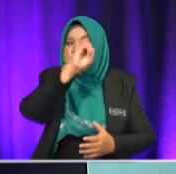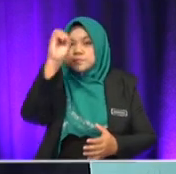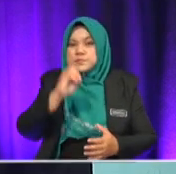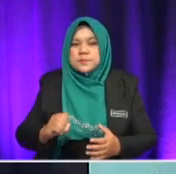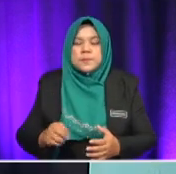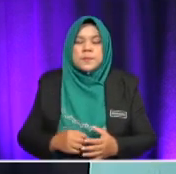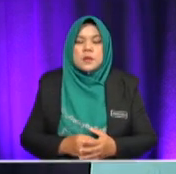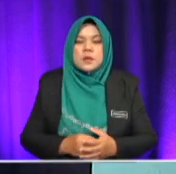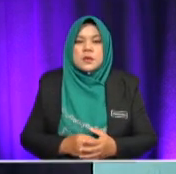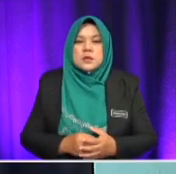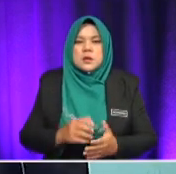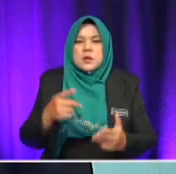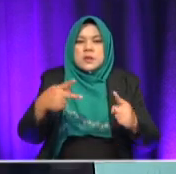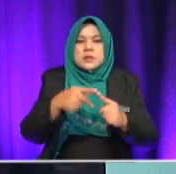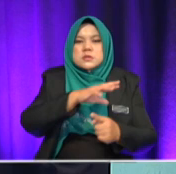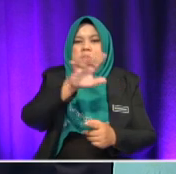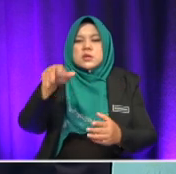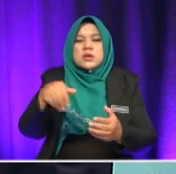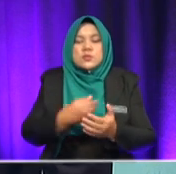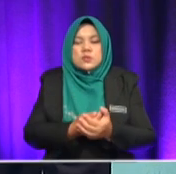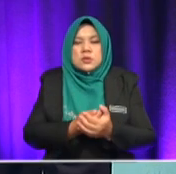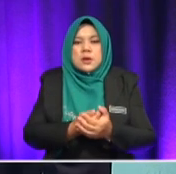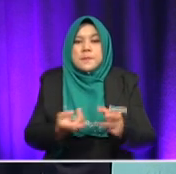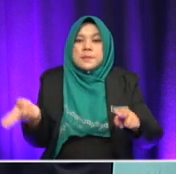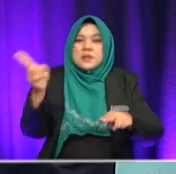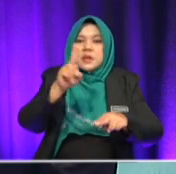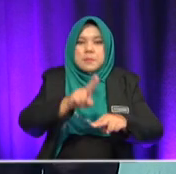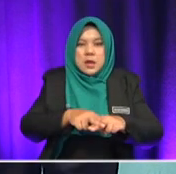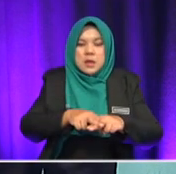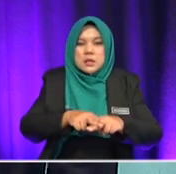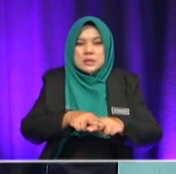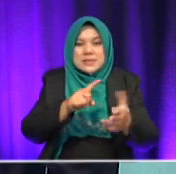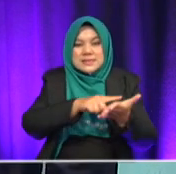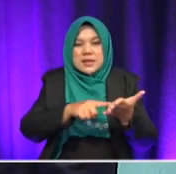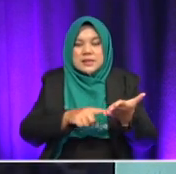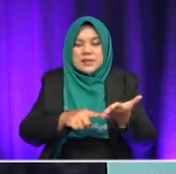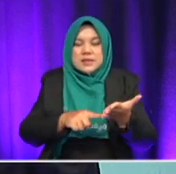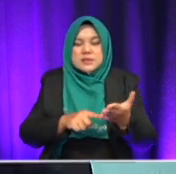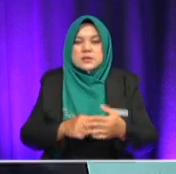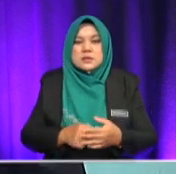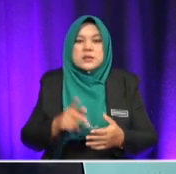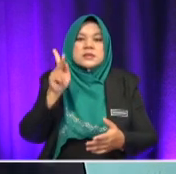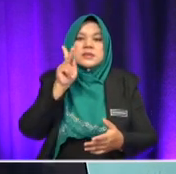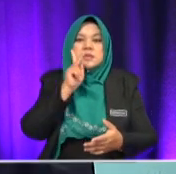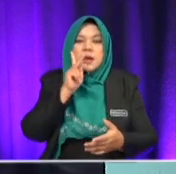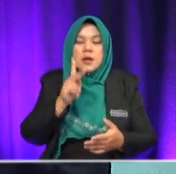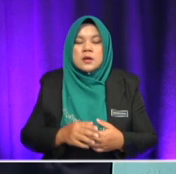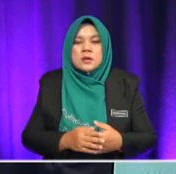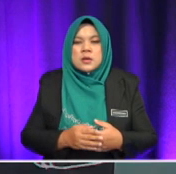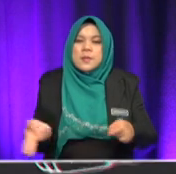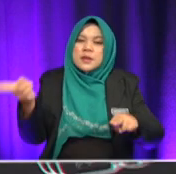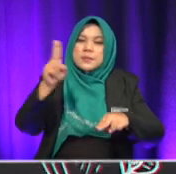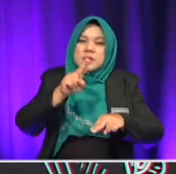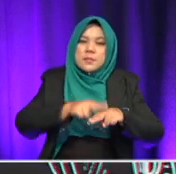murid-murid kepada semua yang ada dikasih bagaimana kita tengok peningkatan zakat ini saya ambil daripada zakat kedah.com Bagaimana peningkatan